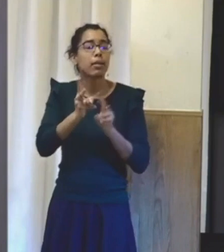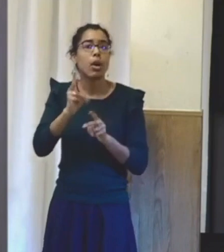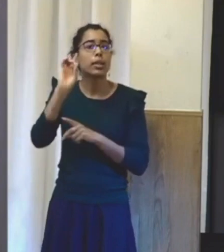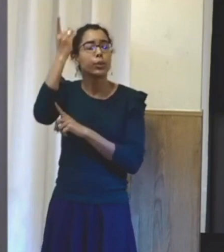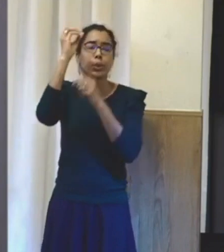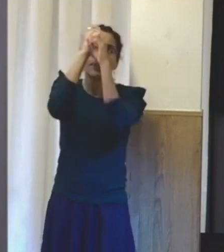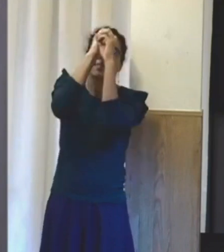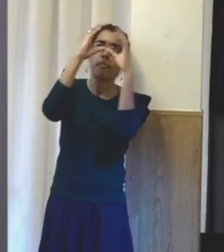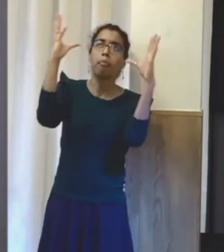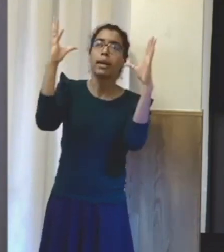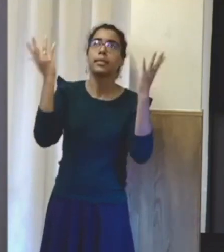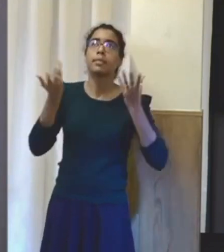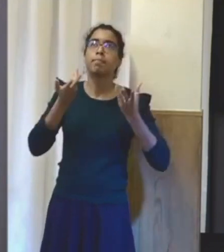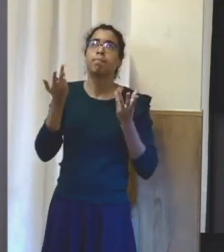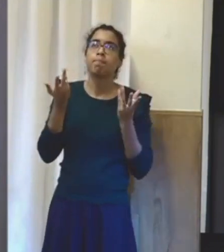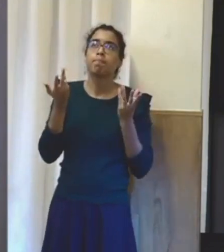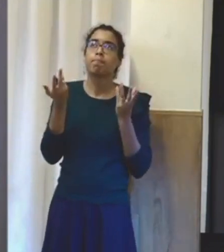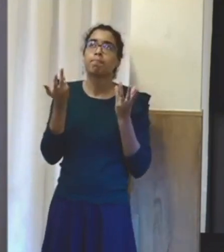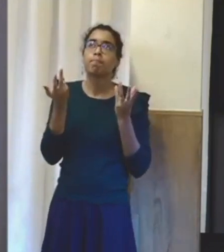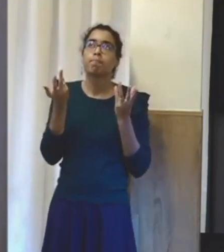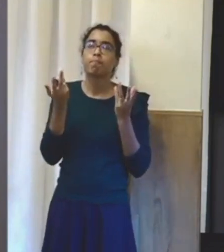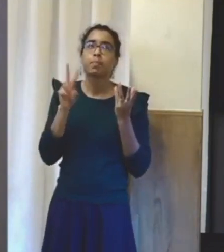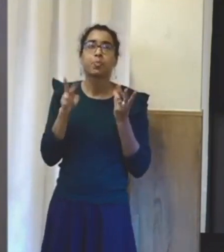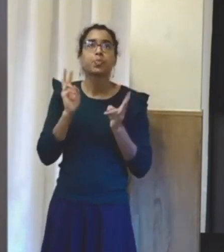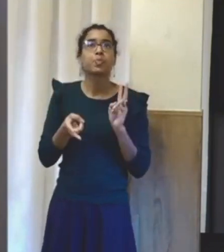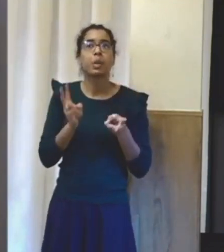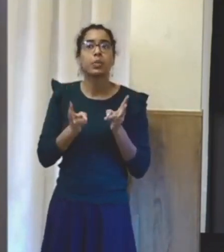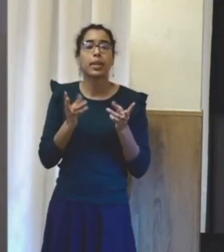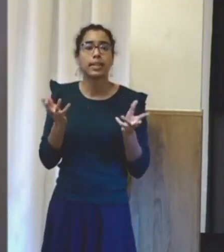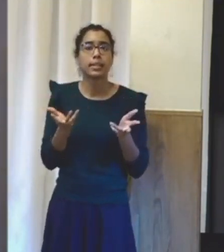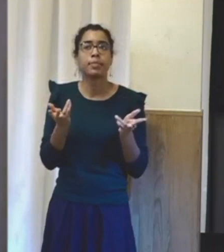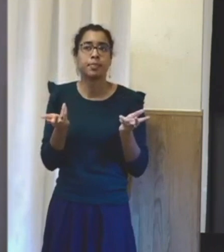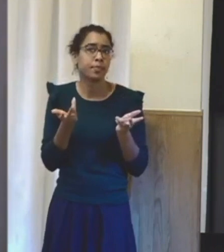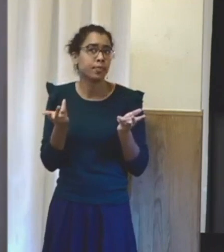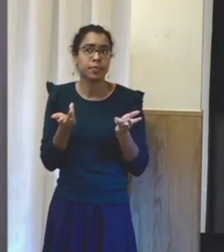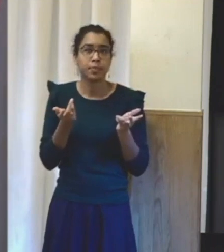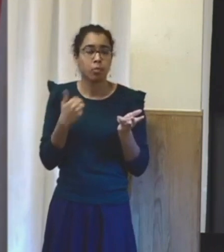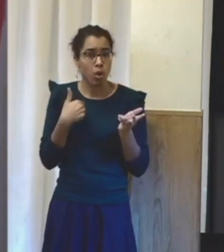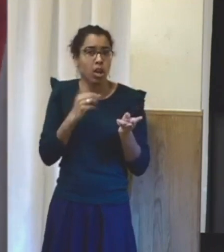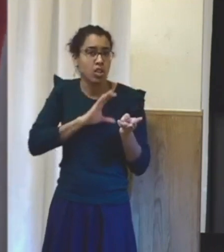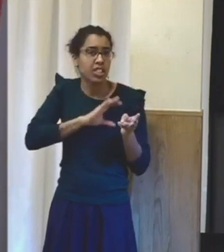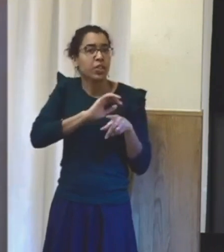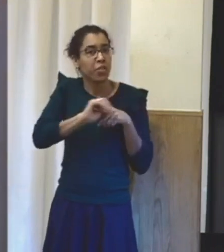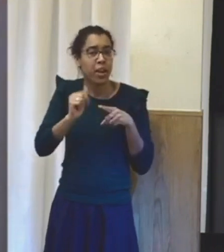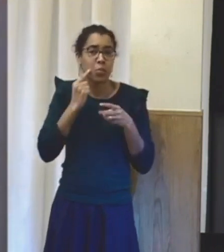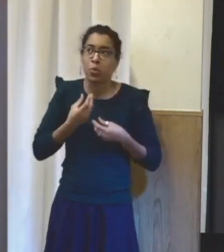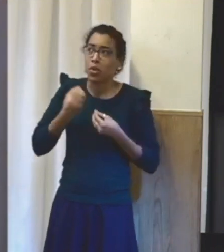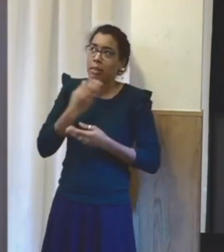Dieu. Et c'est vrai que on fait ce qu'il faut pour plaire à